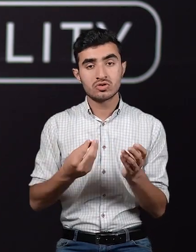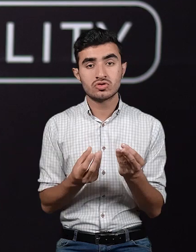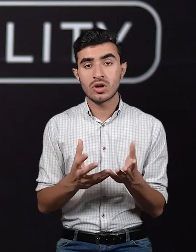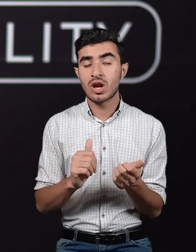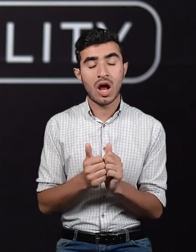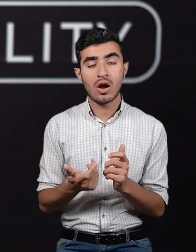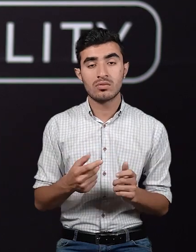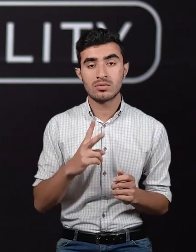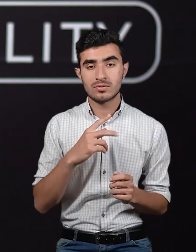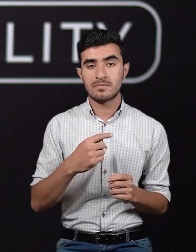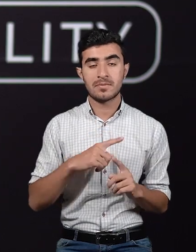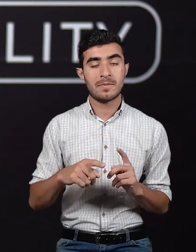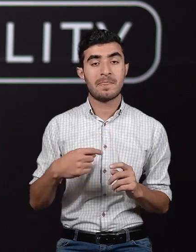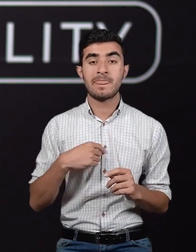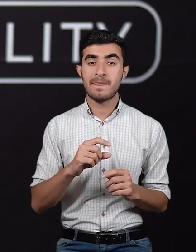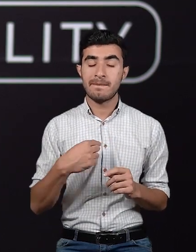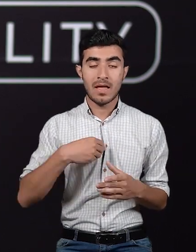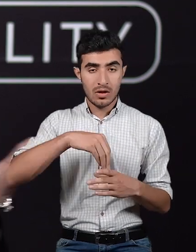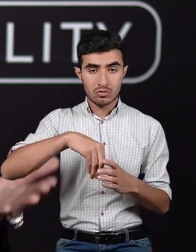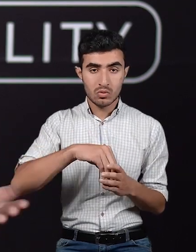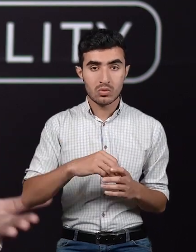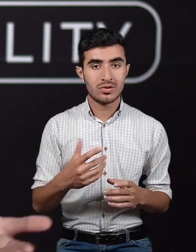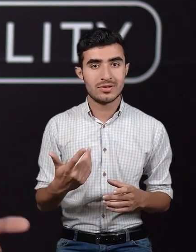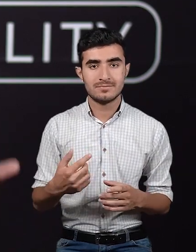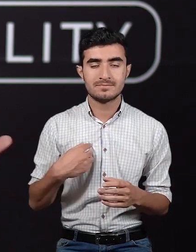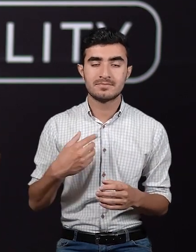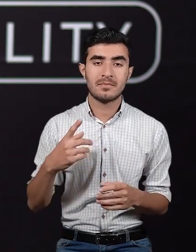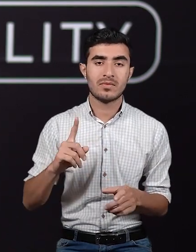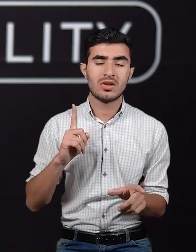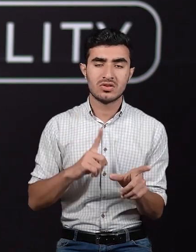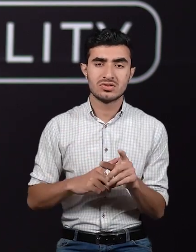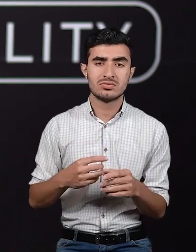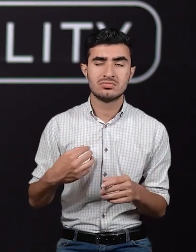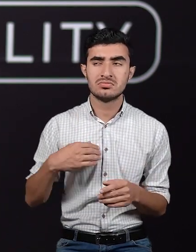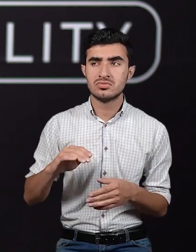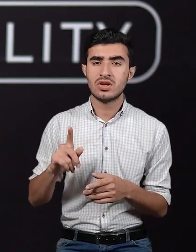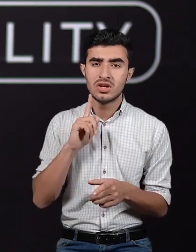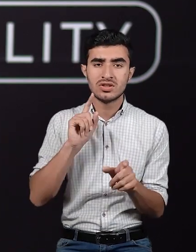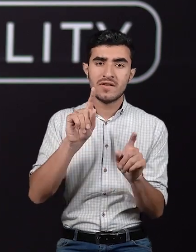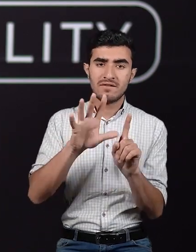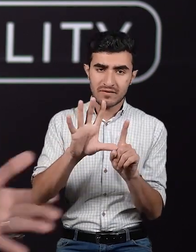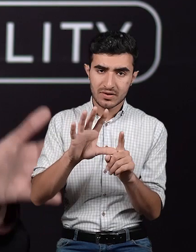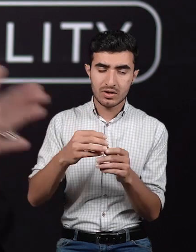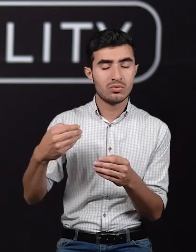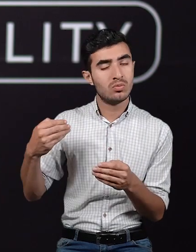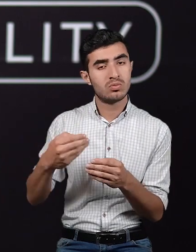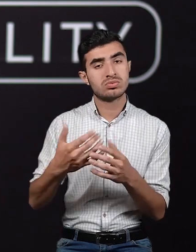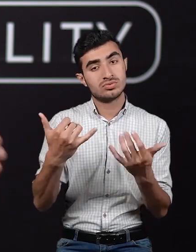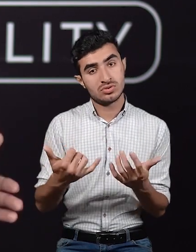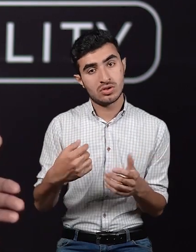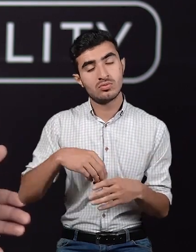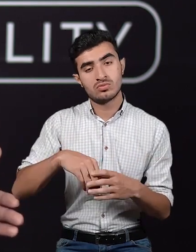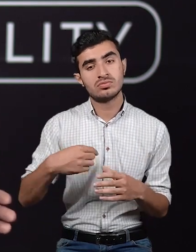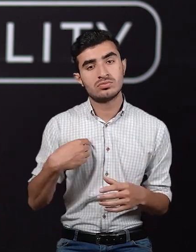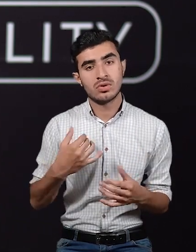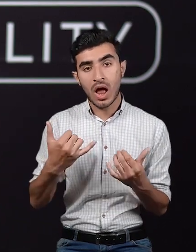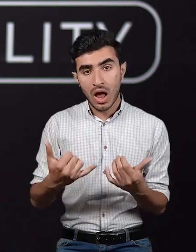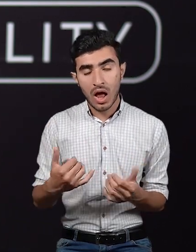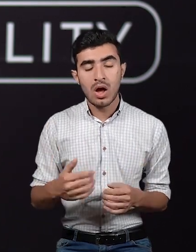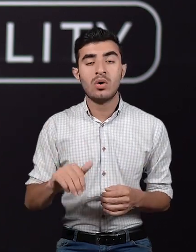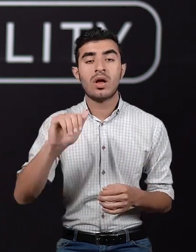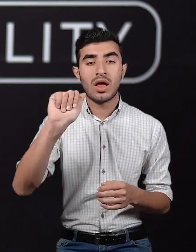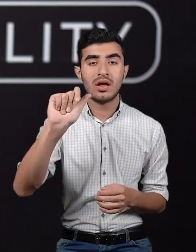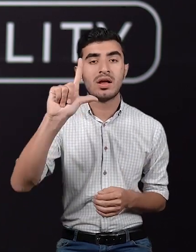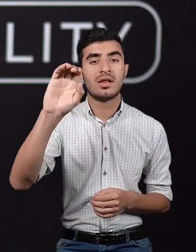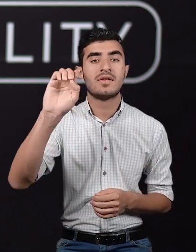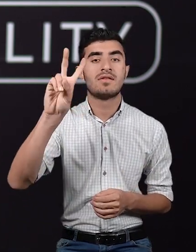اپنا ایگزامپل دوں وہ یہ ہے کہ آئی ہیو بن کوکنگ, ایز آئی سیڈ آئی بن ٹیکنگ دس آپ پروفیشنلی ایز اے کیریئر سنس آئی واز 15. آئی واز اسٹل ان اسکول. سو